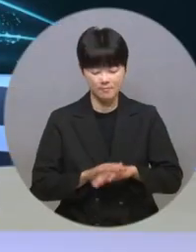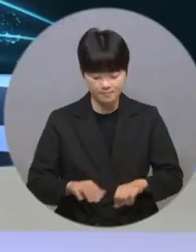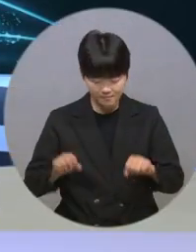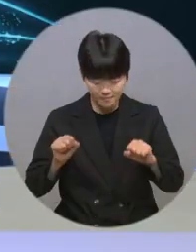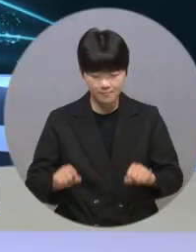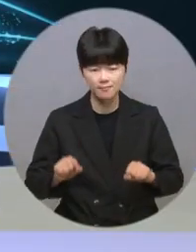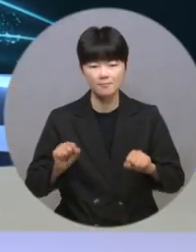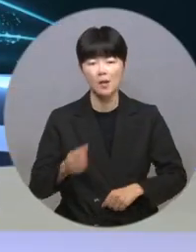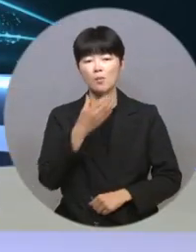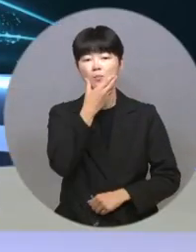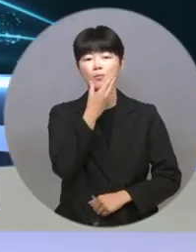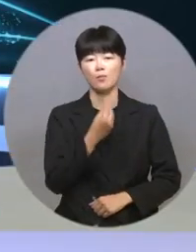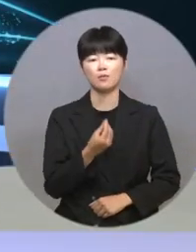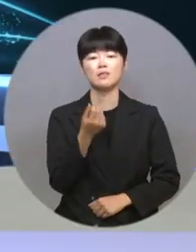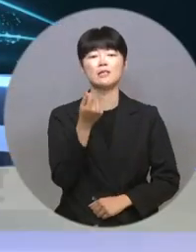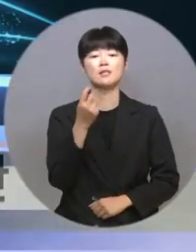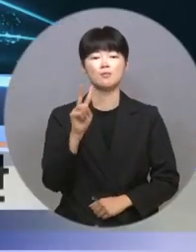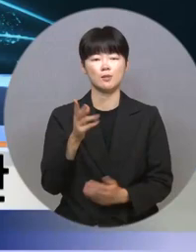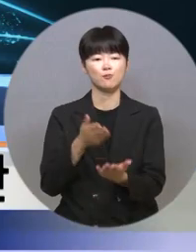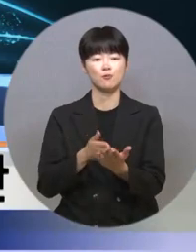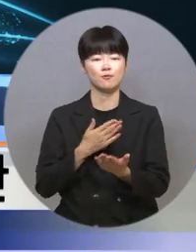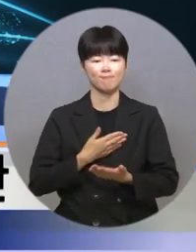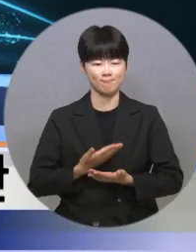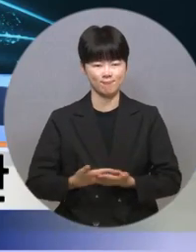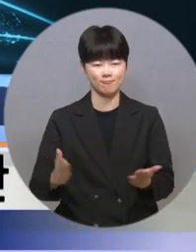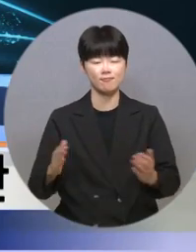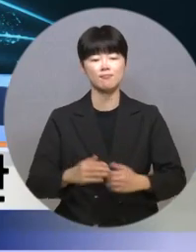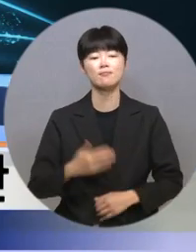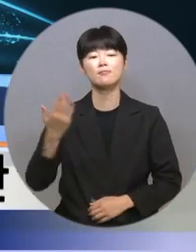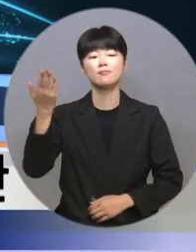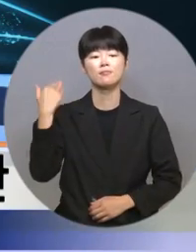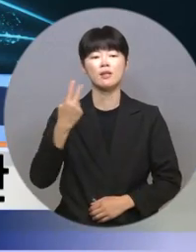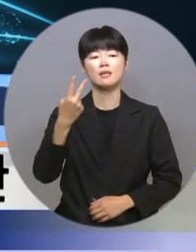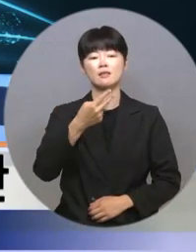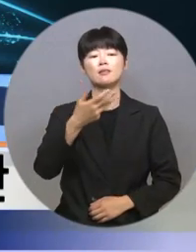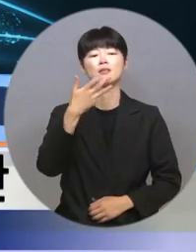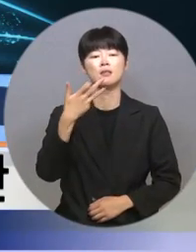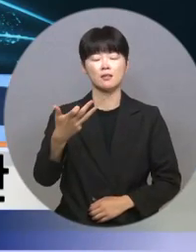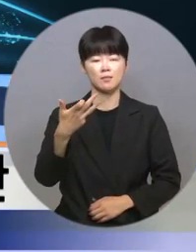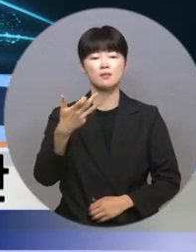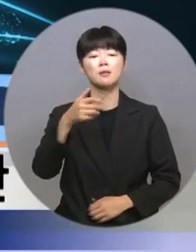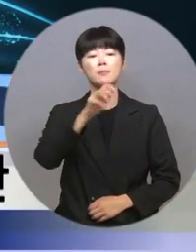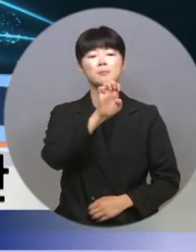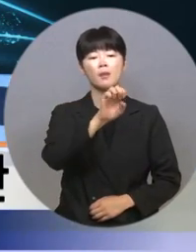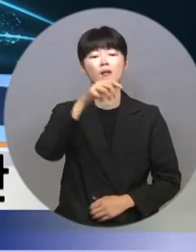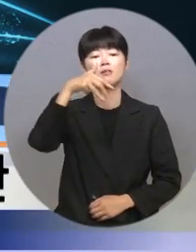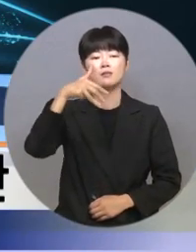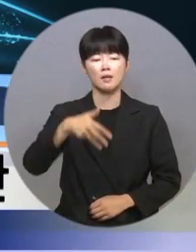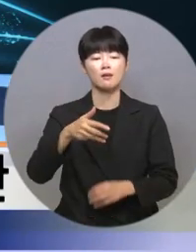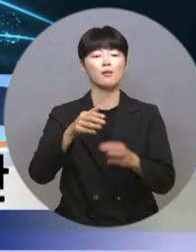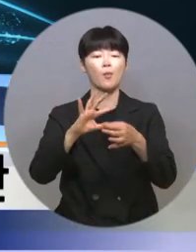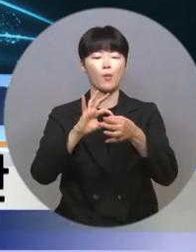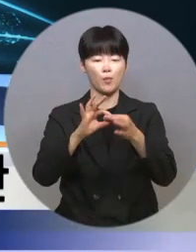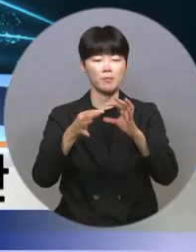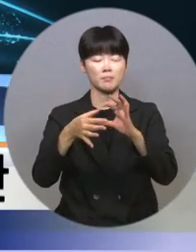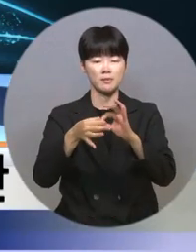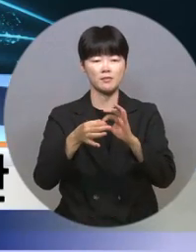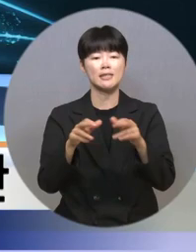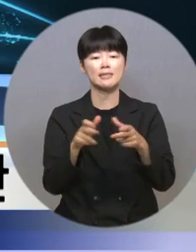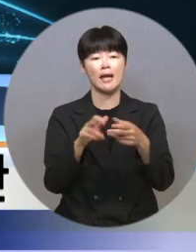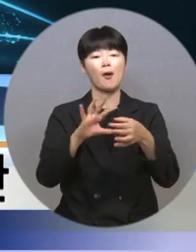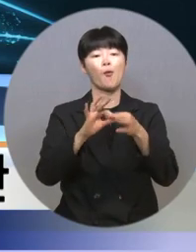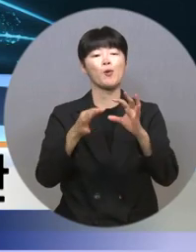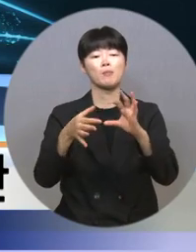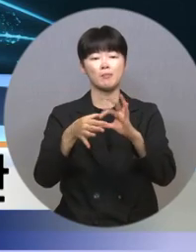여러분 안녕하십니까. 복지TV 뉴스입니다. 지난 2018년 평창 동계패럴림픽의 유산인 반다비 체육센터가 전국